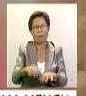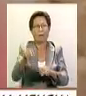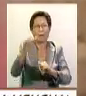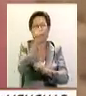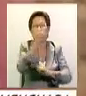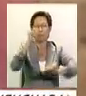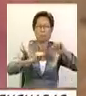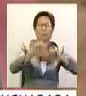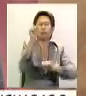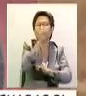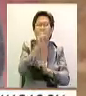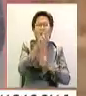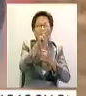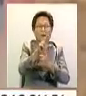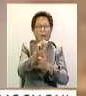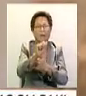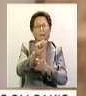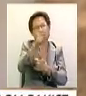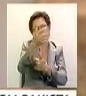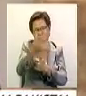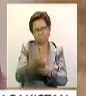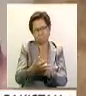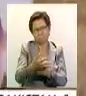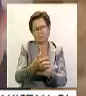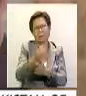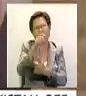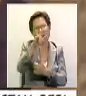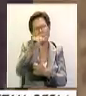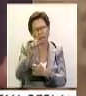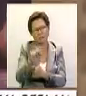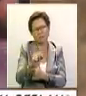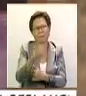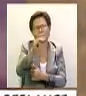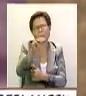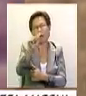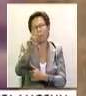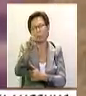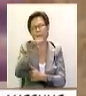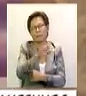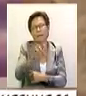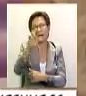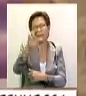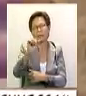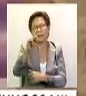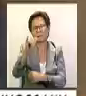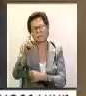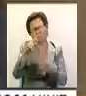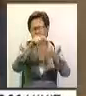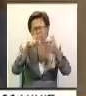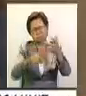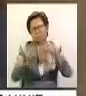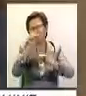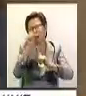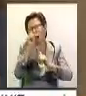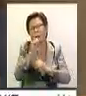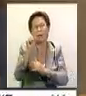artis antaranya Raihan, Rabani, Aris Ariwatan, Mawi, Deli Filsuf dan Rakit Majid. Mereka akan